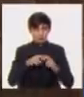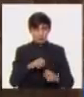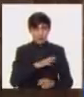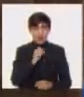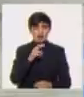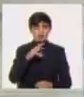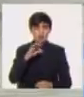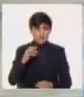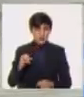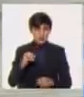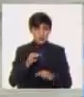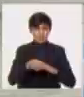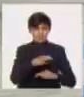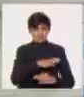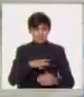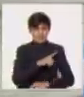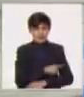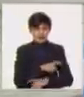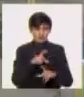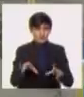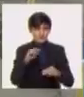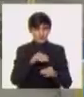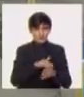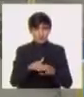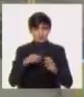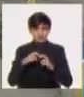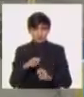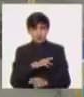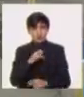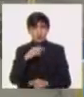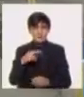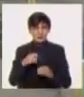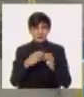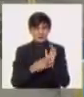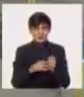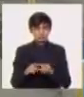өзге республиканың барлық аймағында медицина қызметкерлері COVID-19